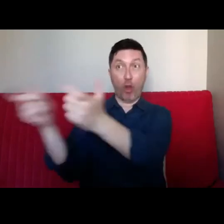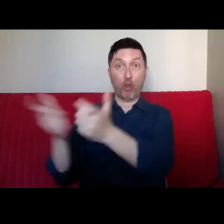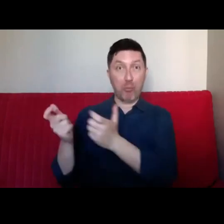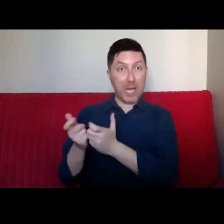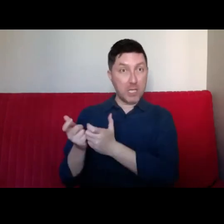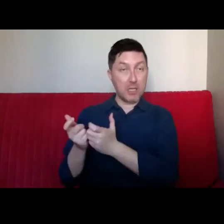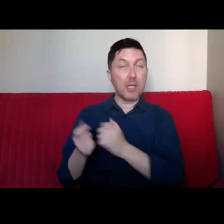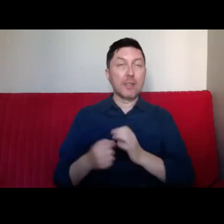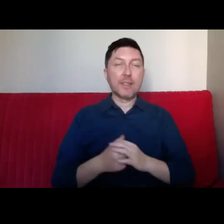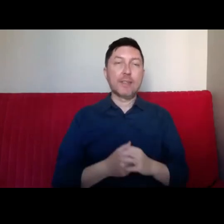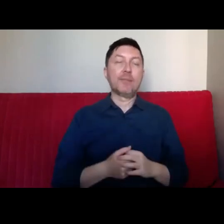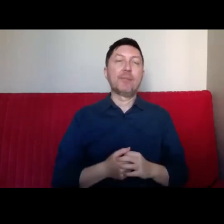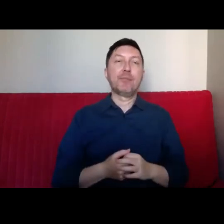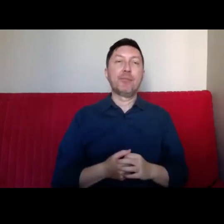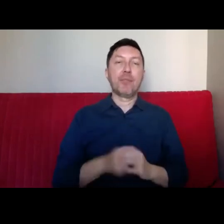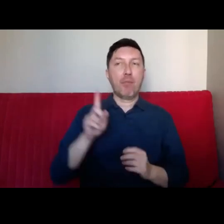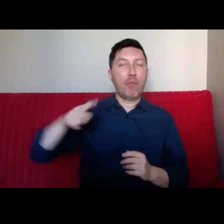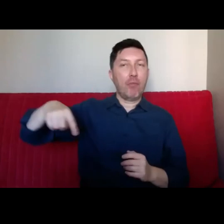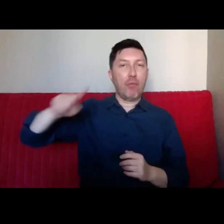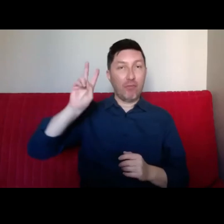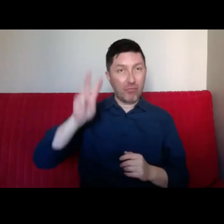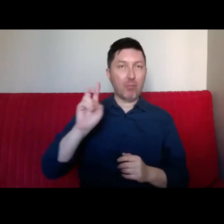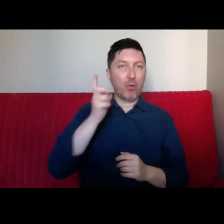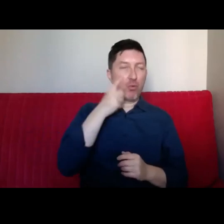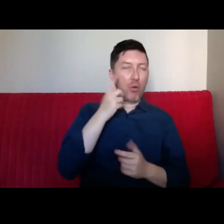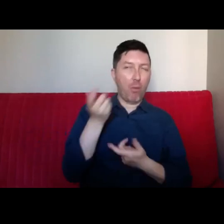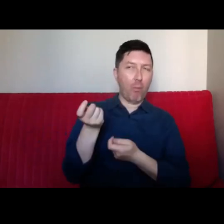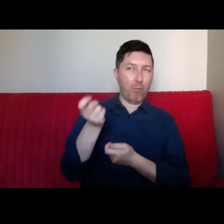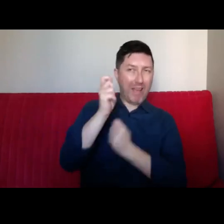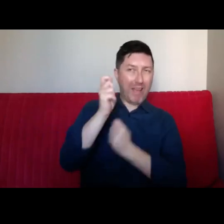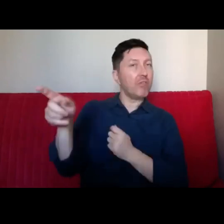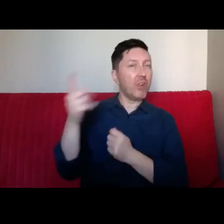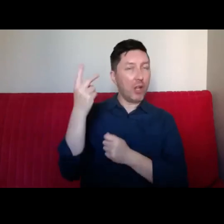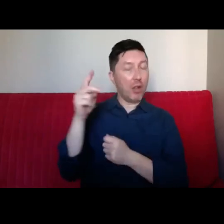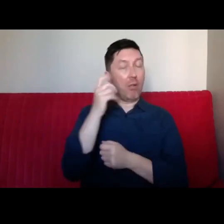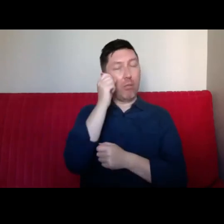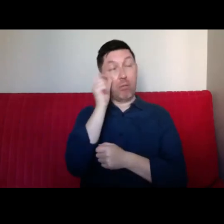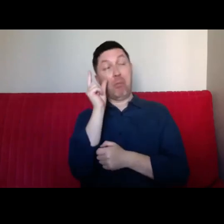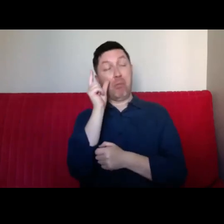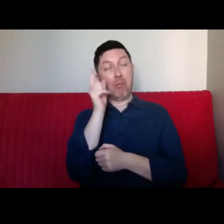et comprennent leur intérêt. Comme Marcus le disait, on peut tout à fait...